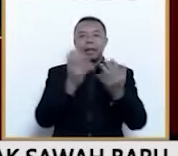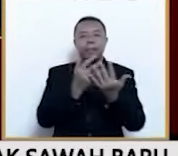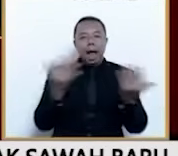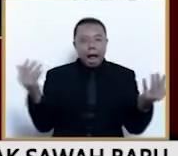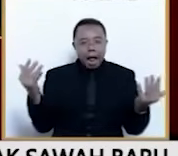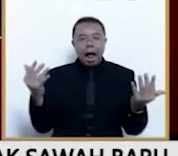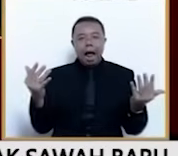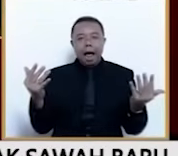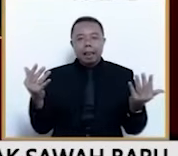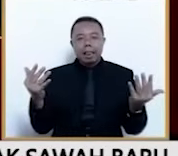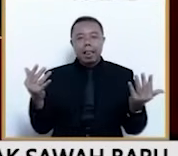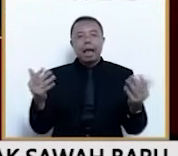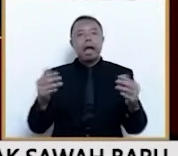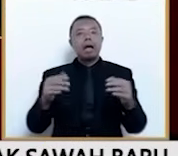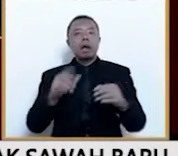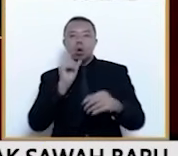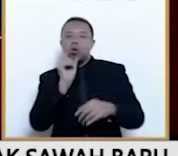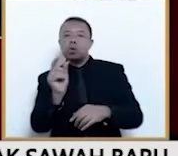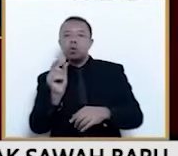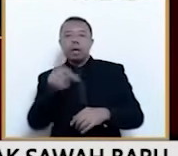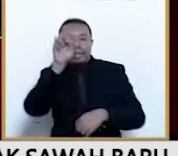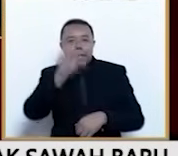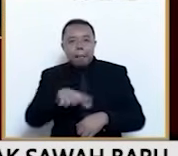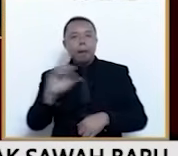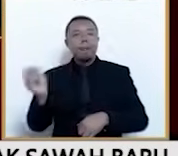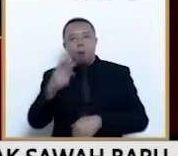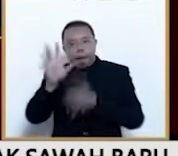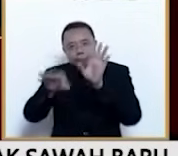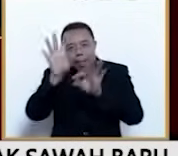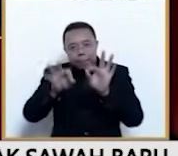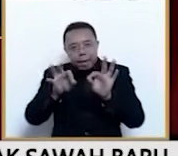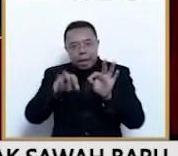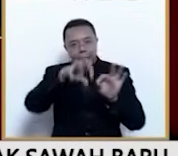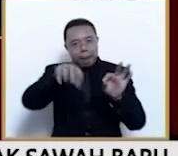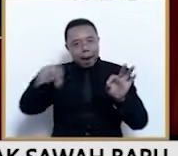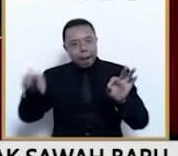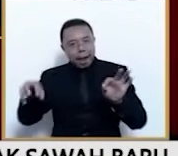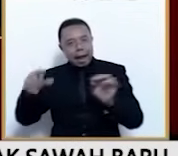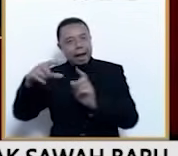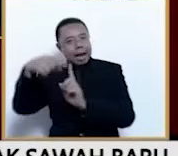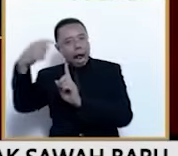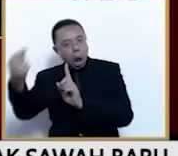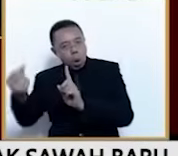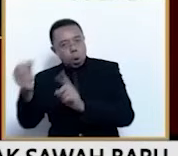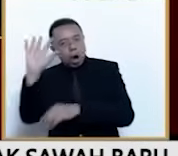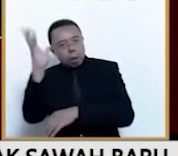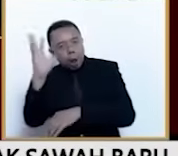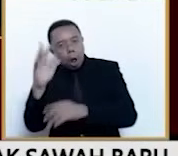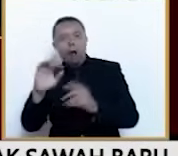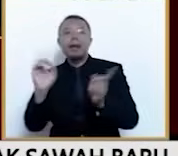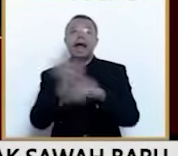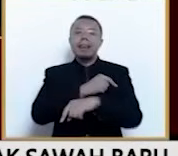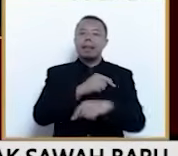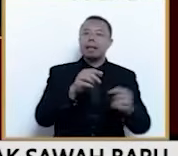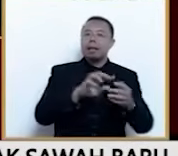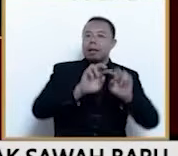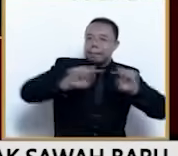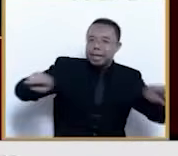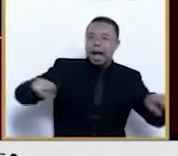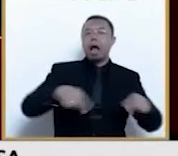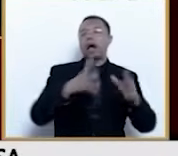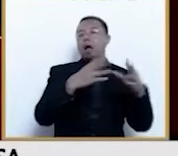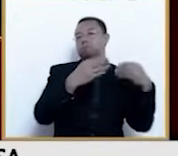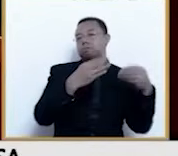warga memilah, ya, memilah dari barang-barang organik dan anorganik, ya.